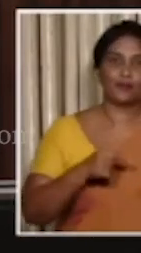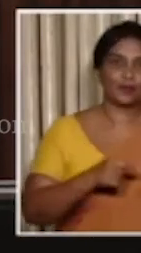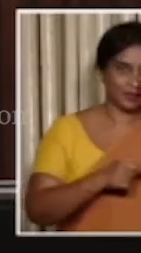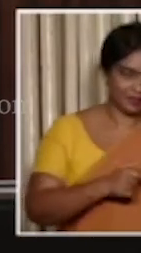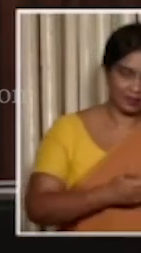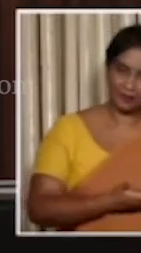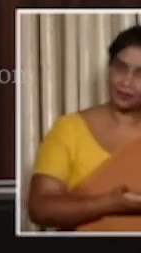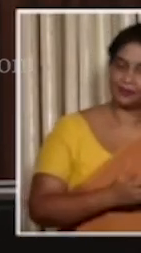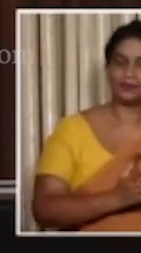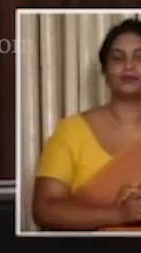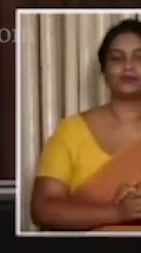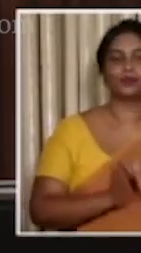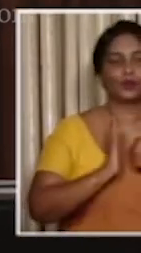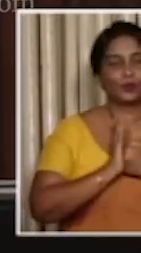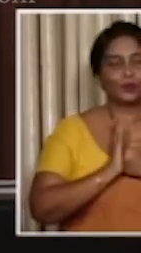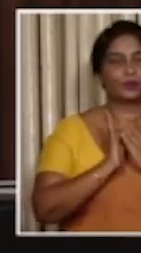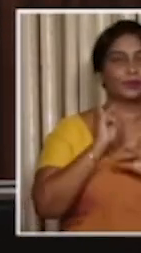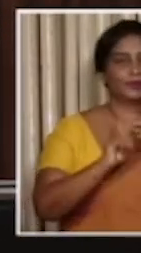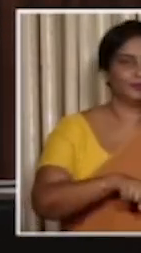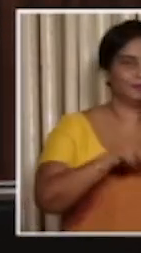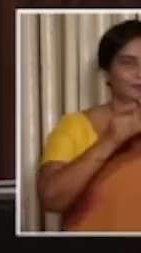විපක්ෂනායකතුමනි, ගරු මන්ත්‍රීතුමනි,